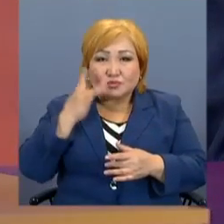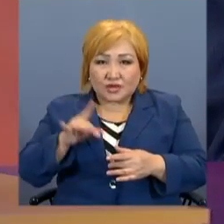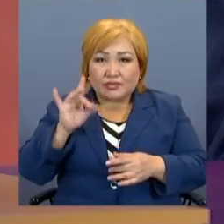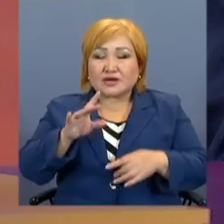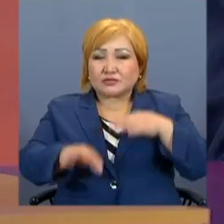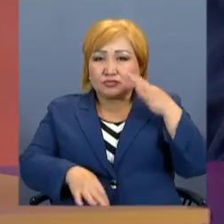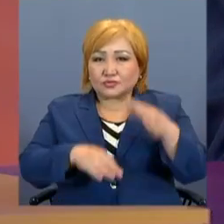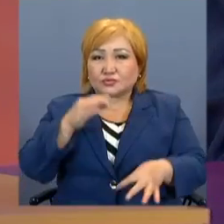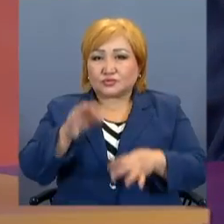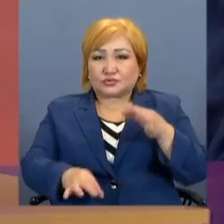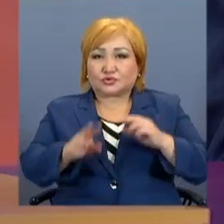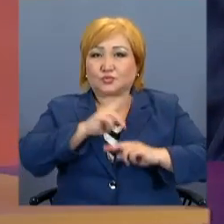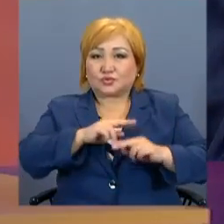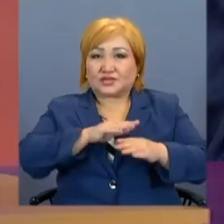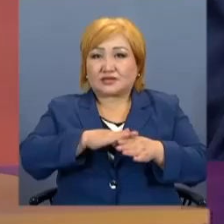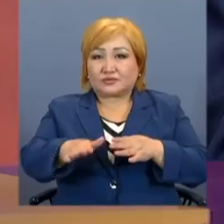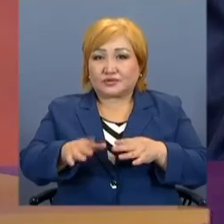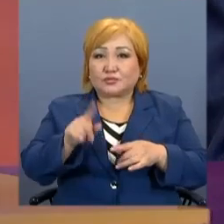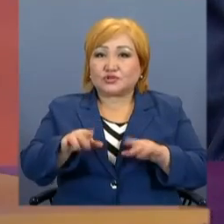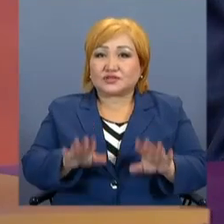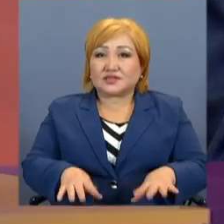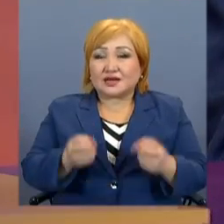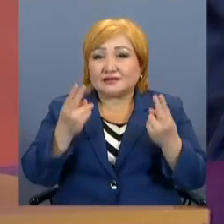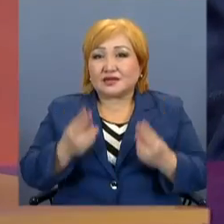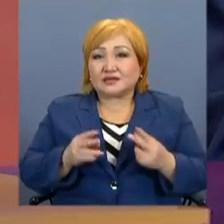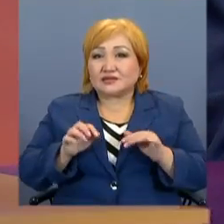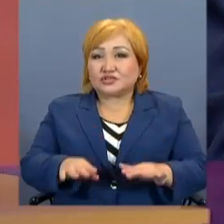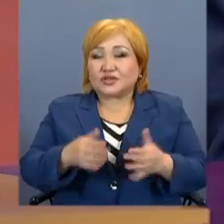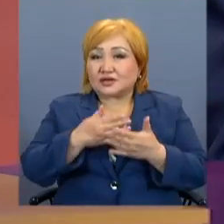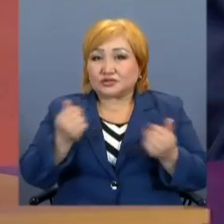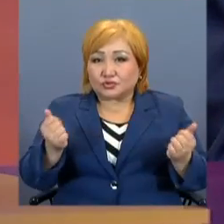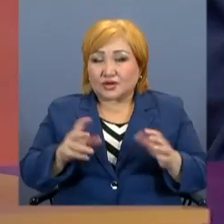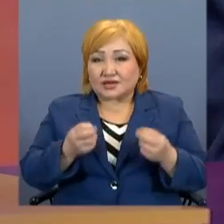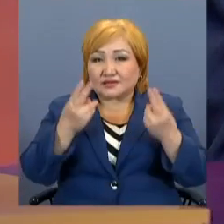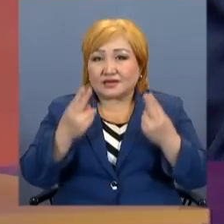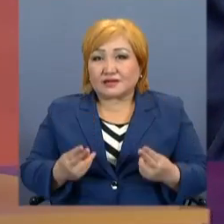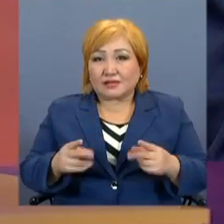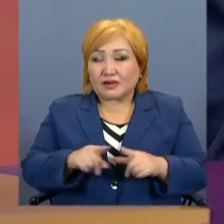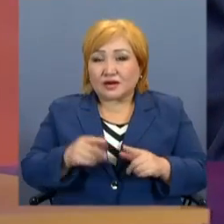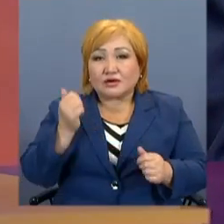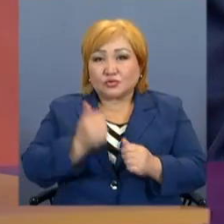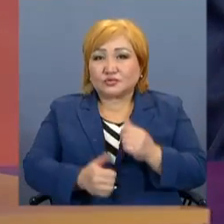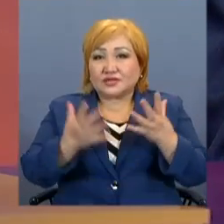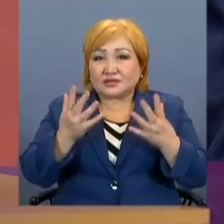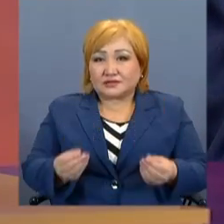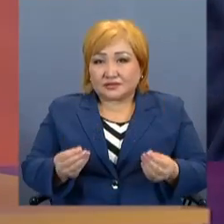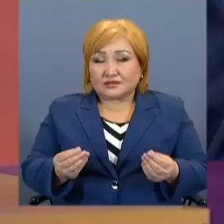отырады. Бұл жерде арнайы бір іс-шара жоқ, арнайы не жоқ. Күнделікті біздің